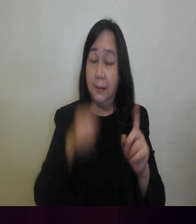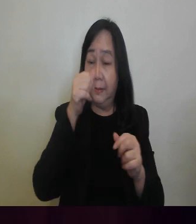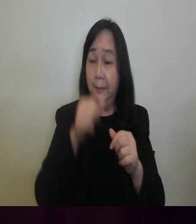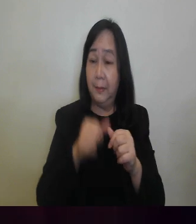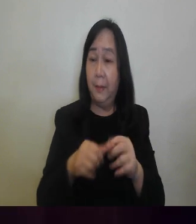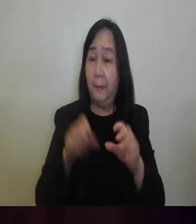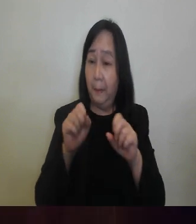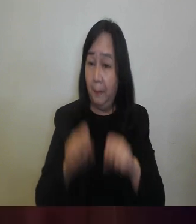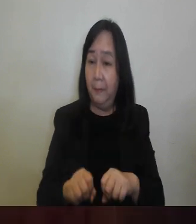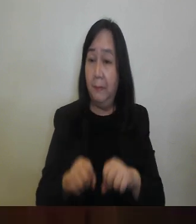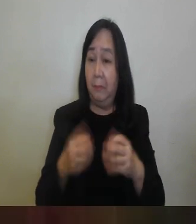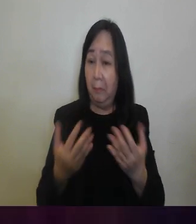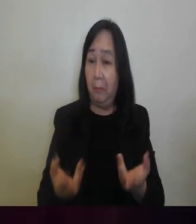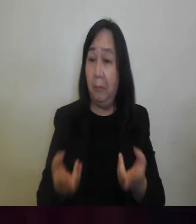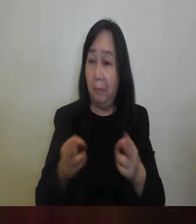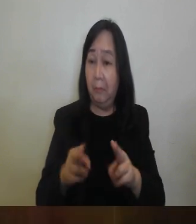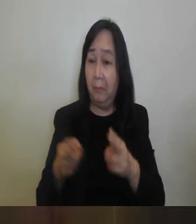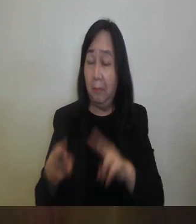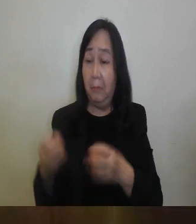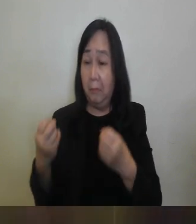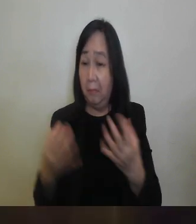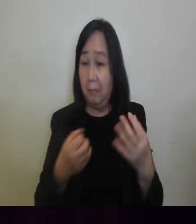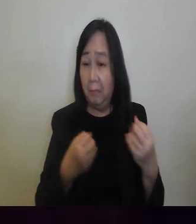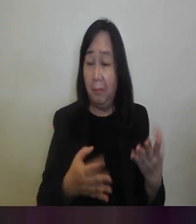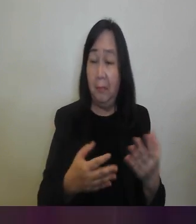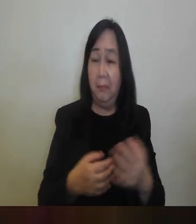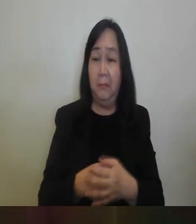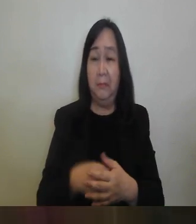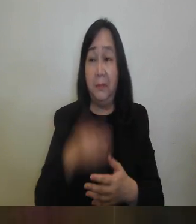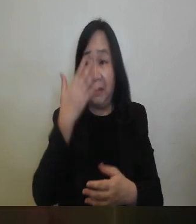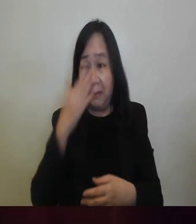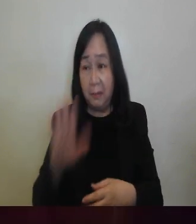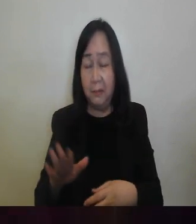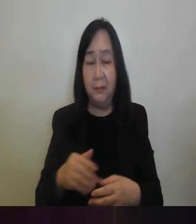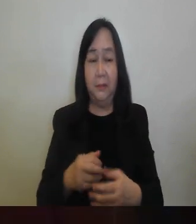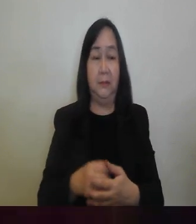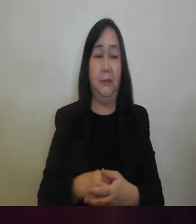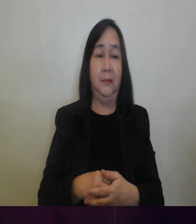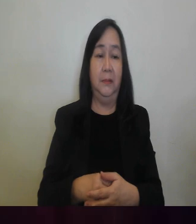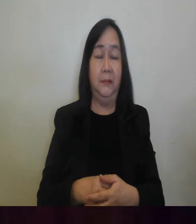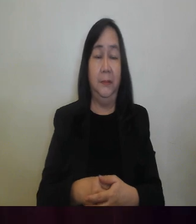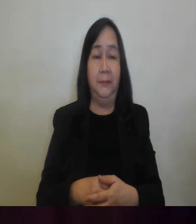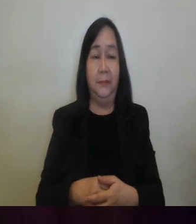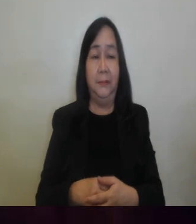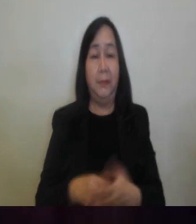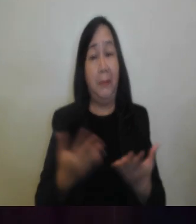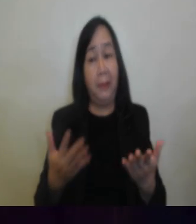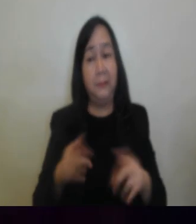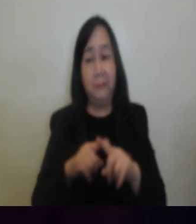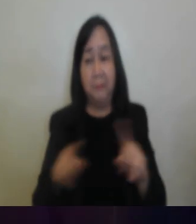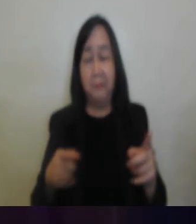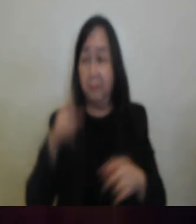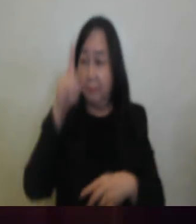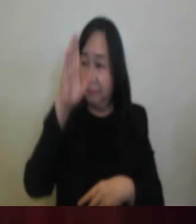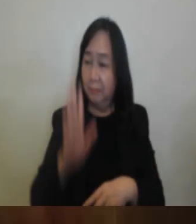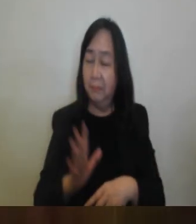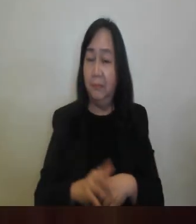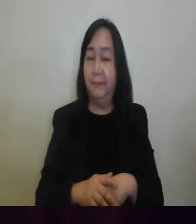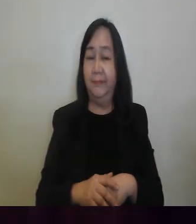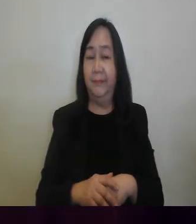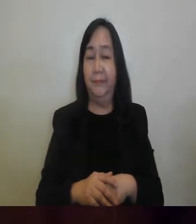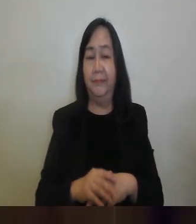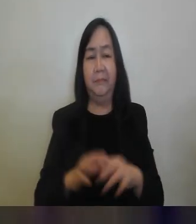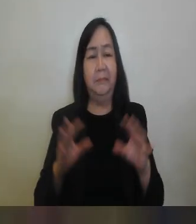itong paalala na maaaring maraming bagay ang nagaganap ng hindi natin namamalayan. Ngunit ang